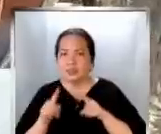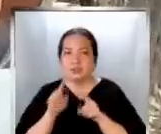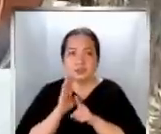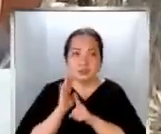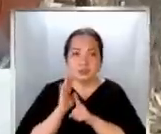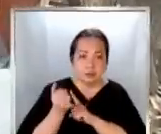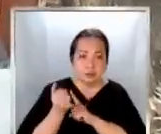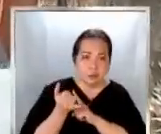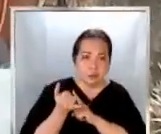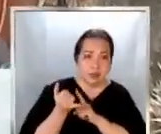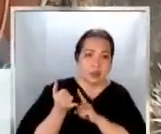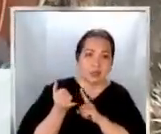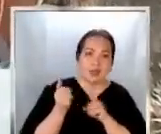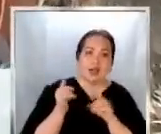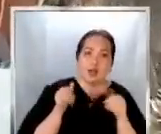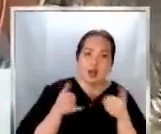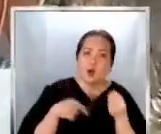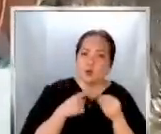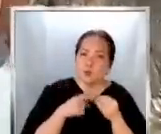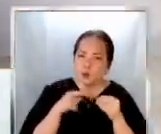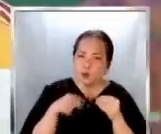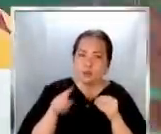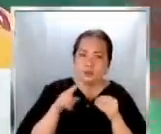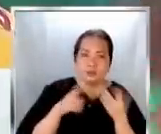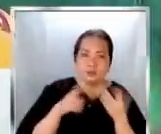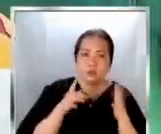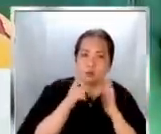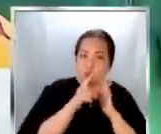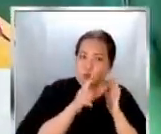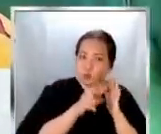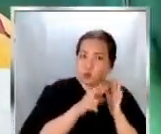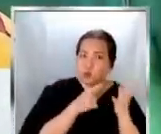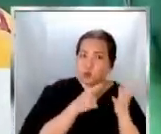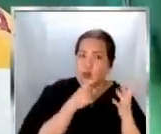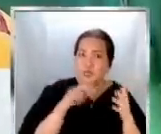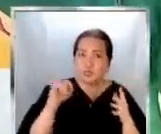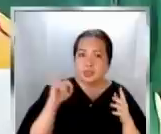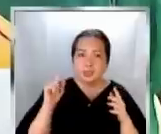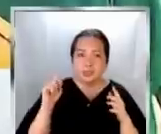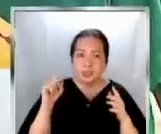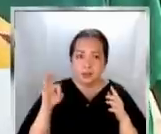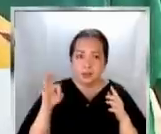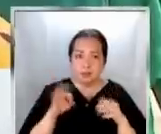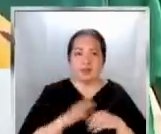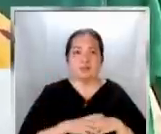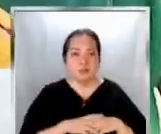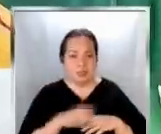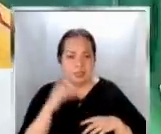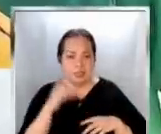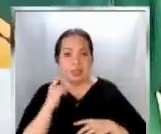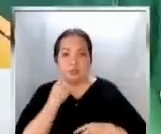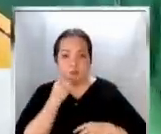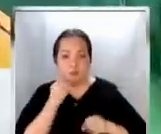implementasyon ng ordinansa at ng IATF guidelines. Kung pagkain pero ang oras ay alauna na madaling araw.